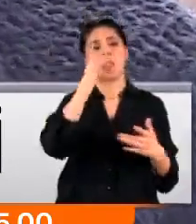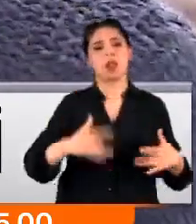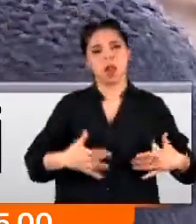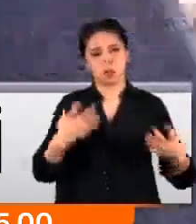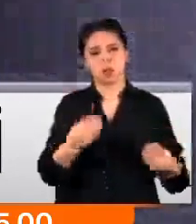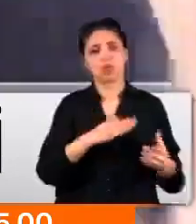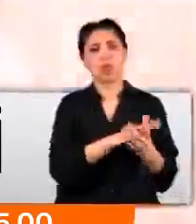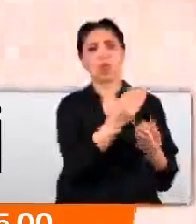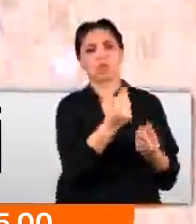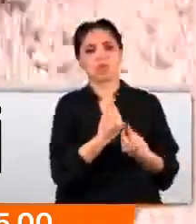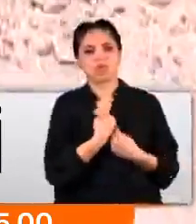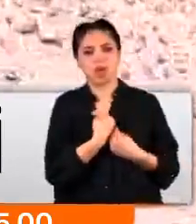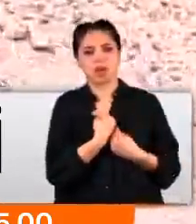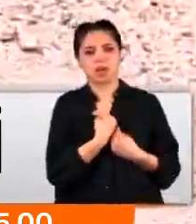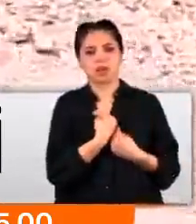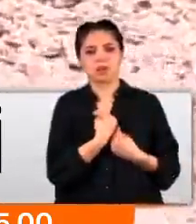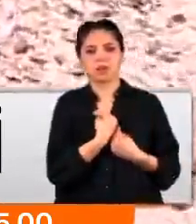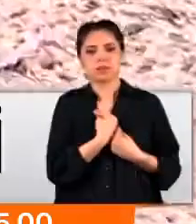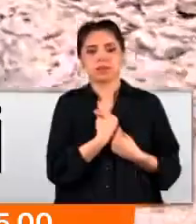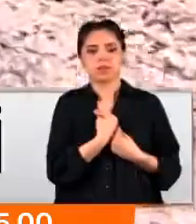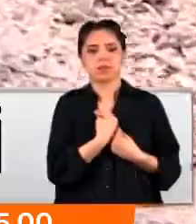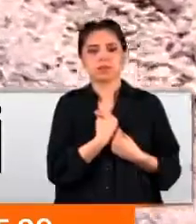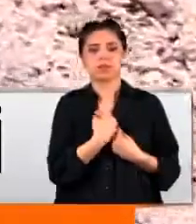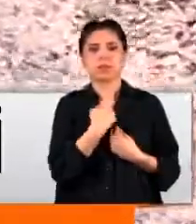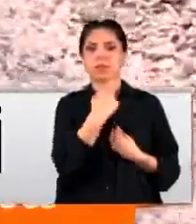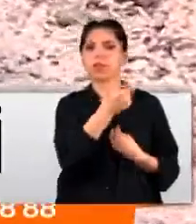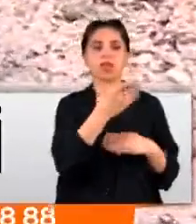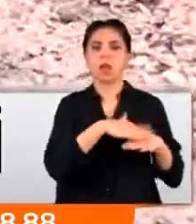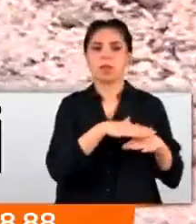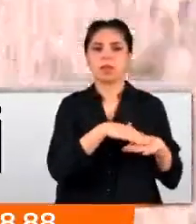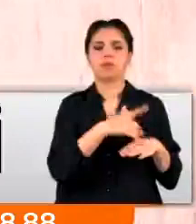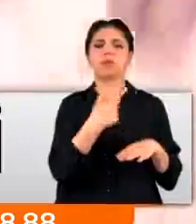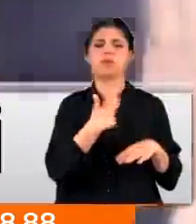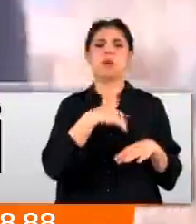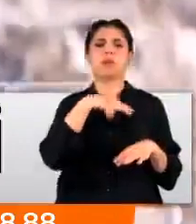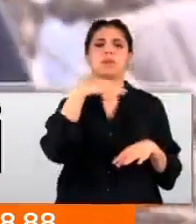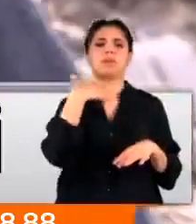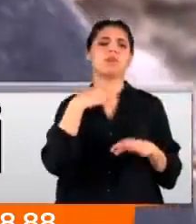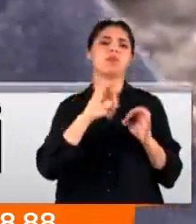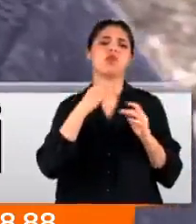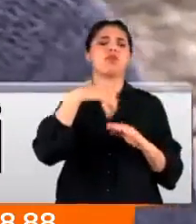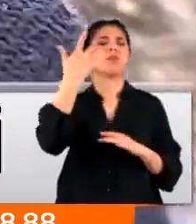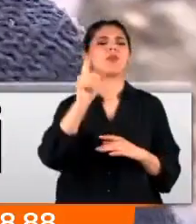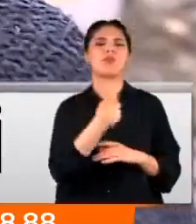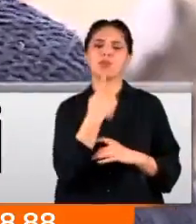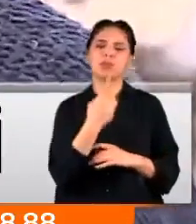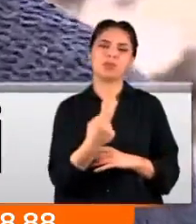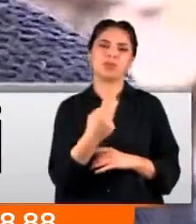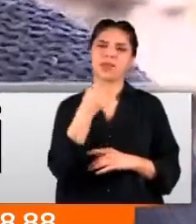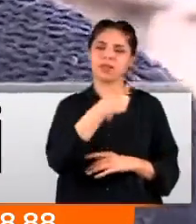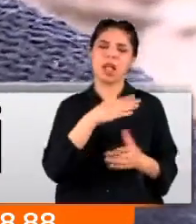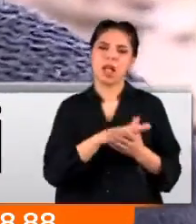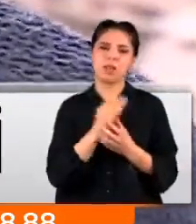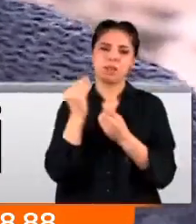adam ayakkabısını bize verdi. Ben dedim sen ne yapacaksın? Dedi ben çaremime bakarım dedi. Ben bulurum dedi. Sen al